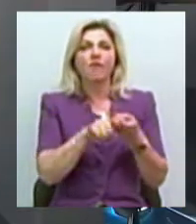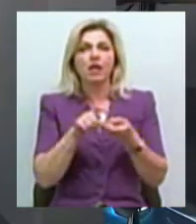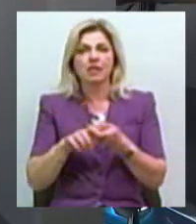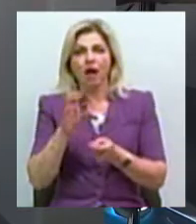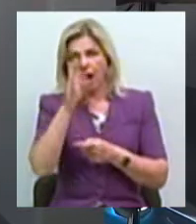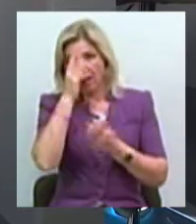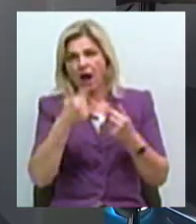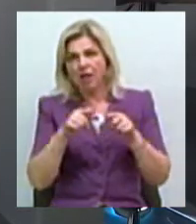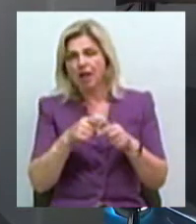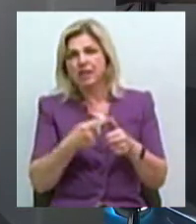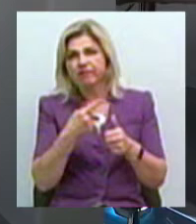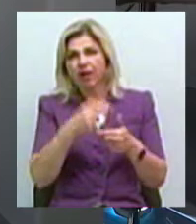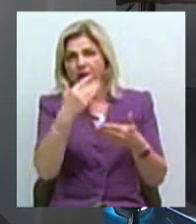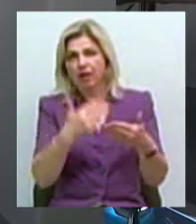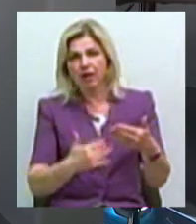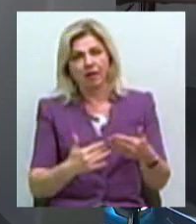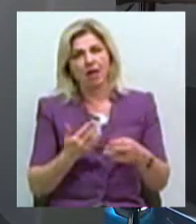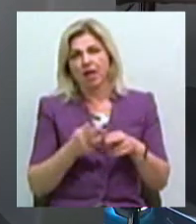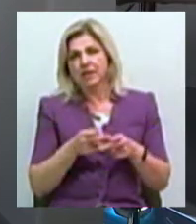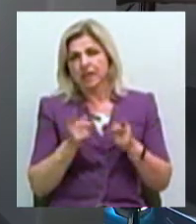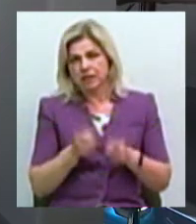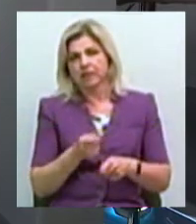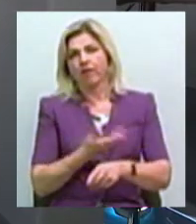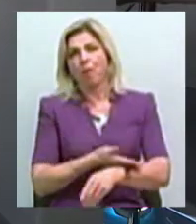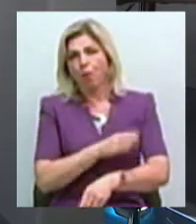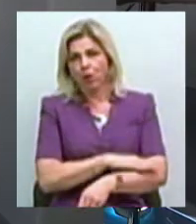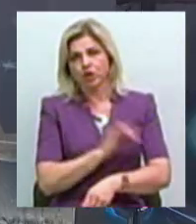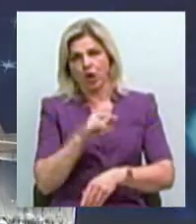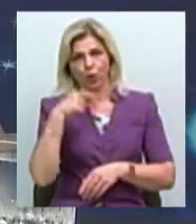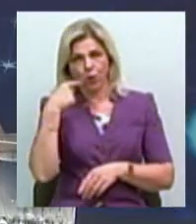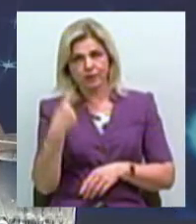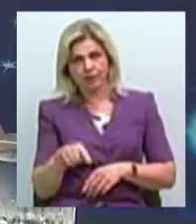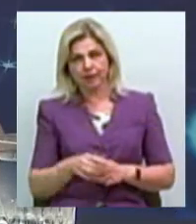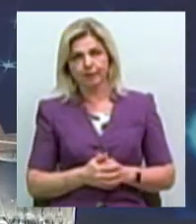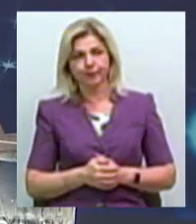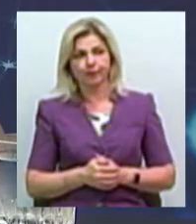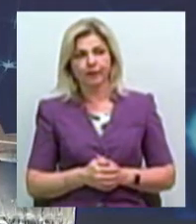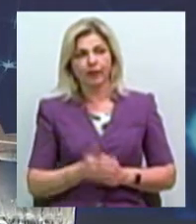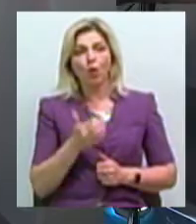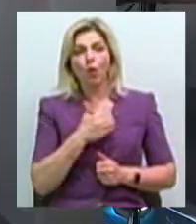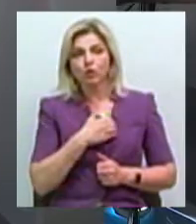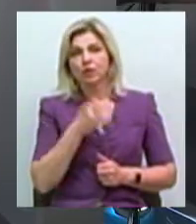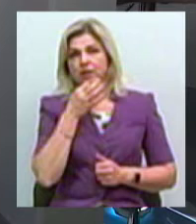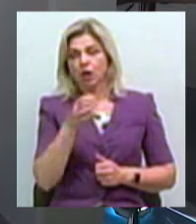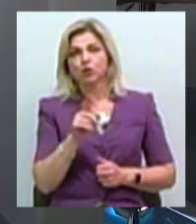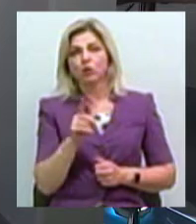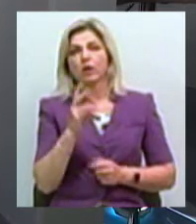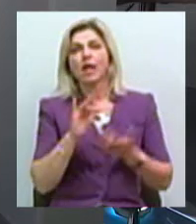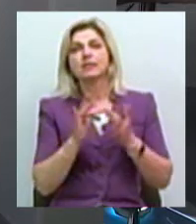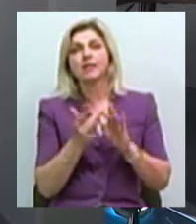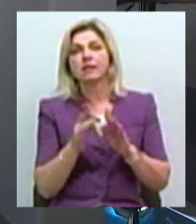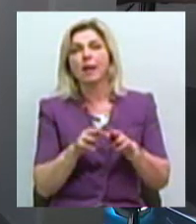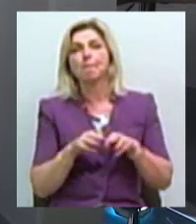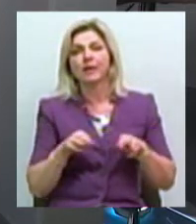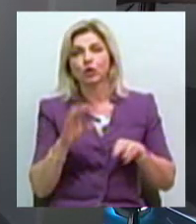фактично от останнім часом це дійсно це Польща, і дійсно це Російська Федерація. Хотіла б ще наголосити, що дійсно на сайті Мінсоцполітики